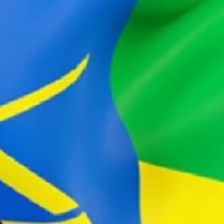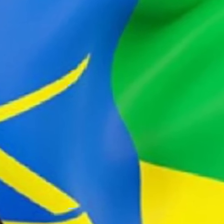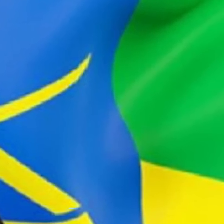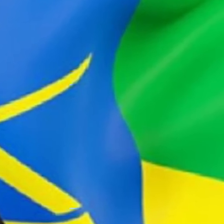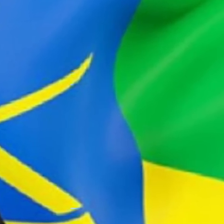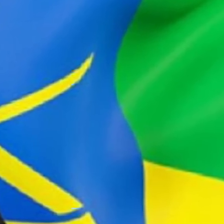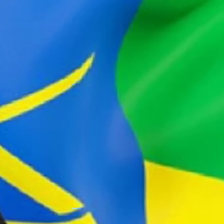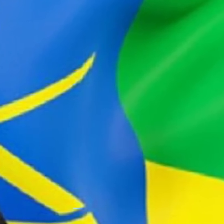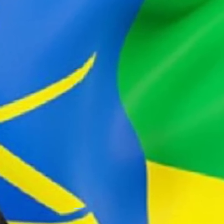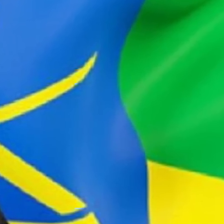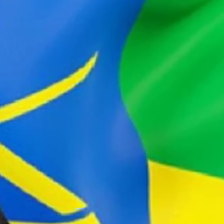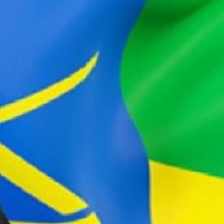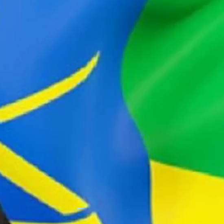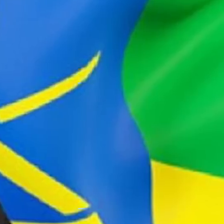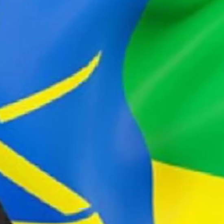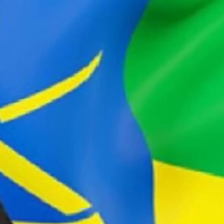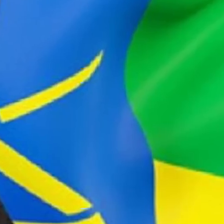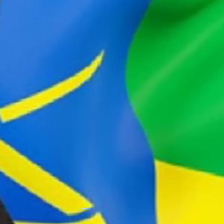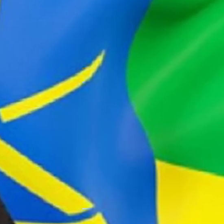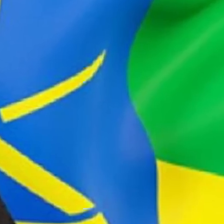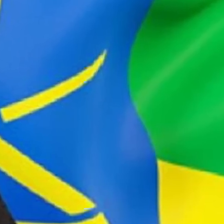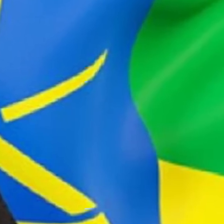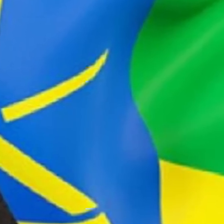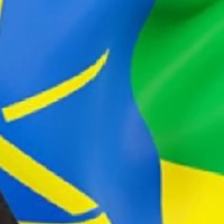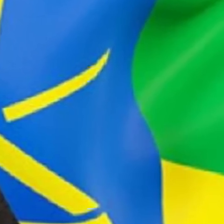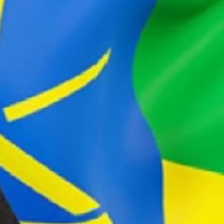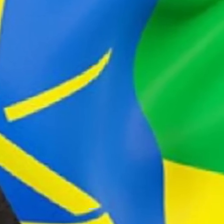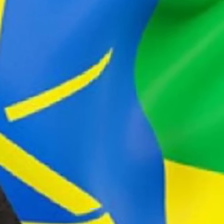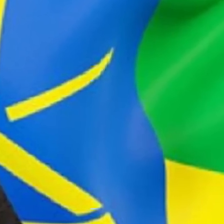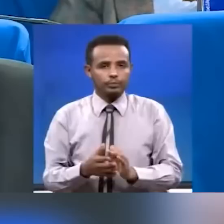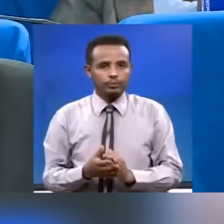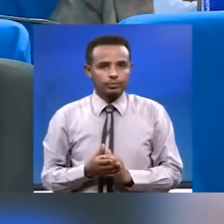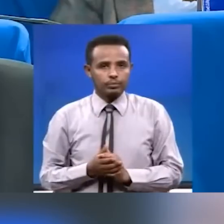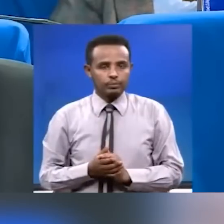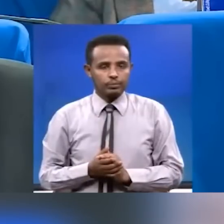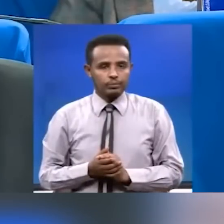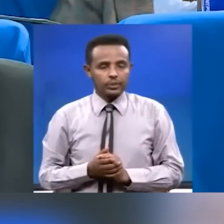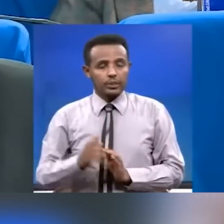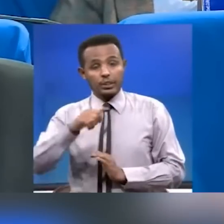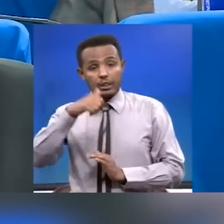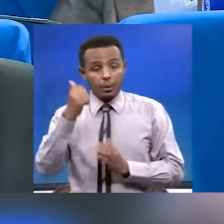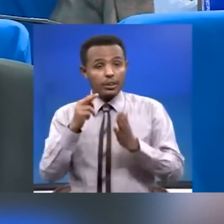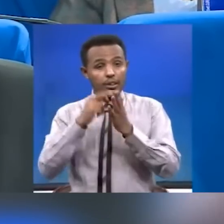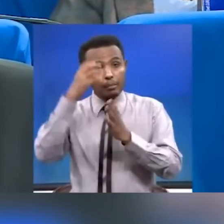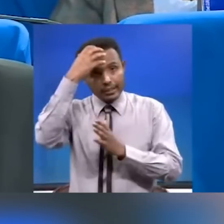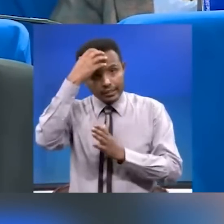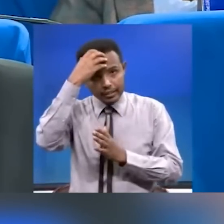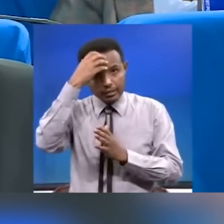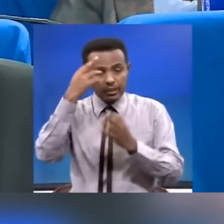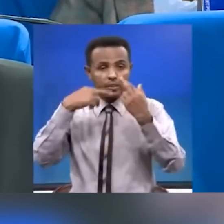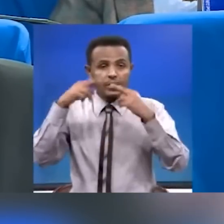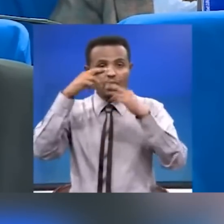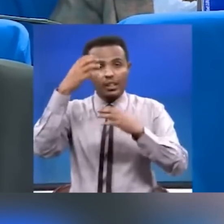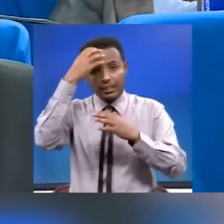መነፈጉ እንዳሳሰባቸው አቶ ዮሐንስ በአስተያየታቸው አስመረው ተናግረዋል። ሌላው ህገ መንግስት ነው። የፌደራል ህገ